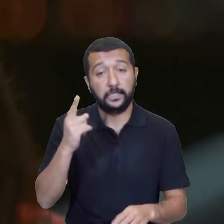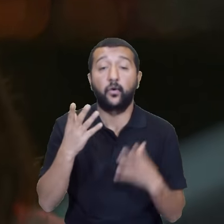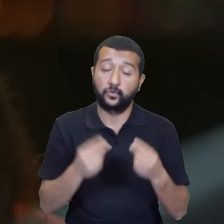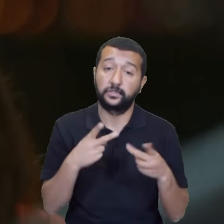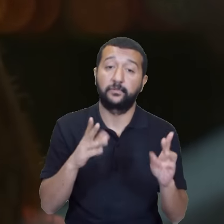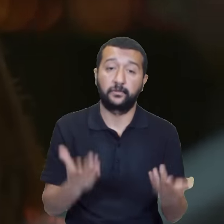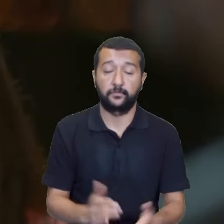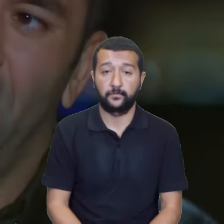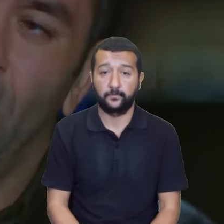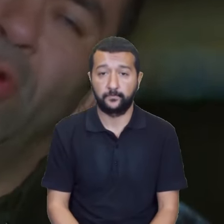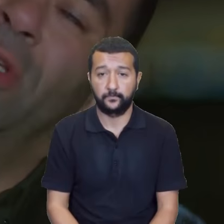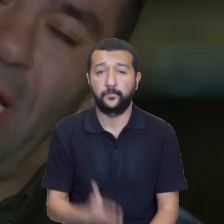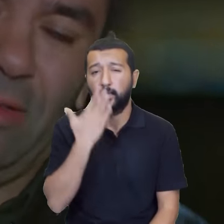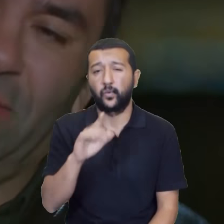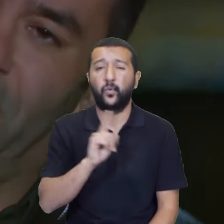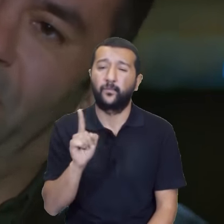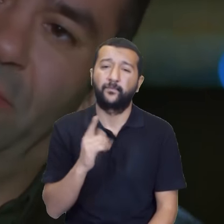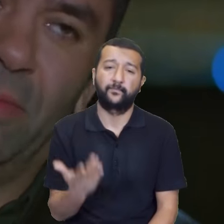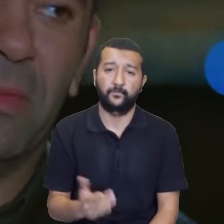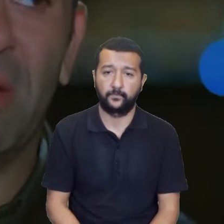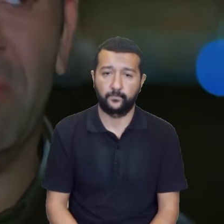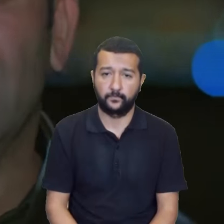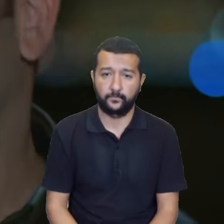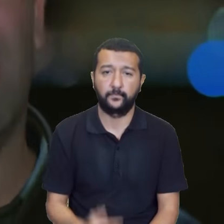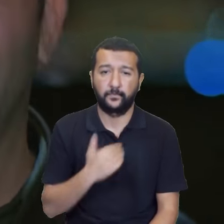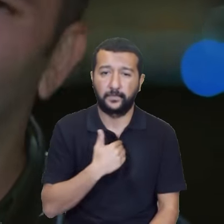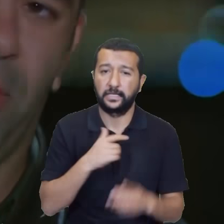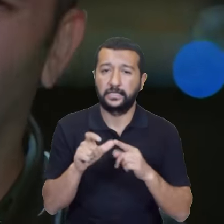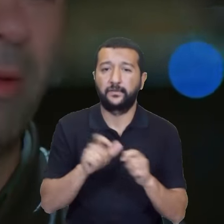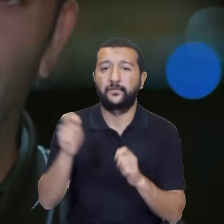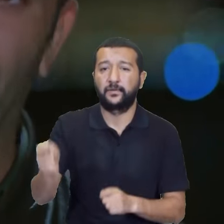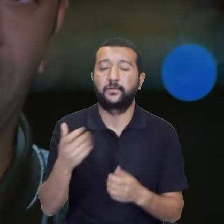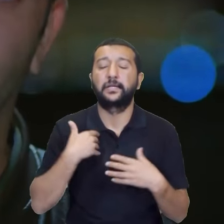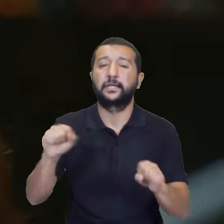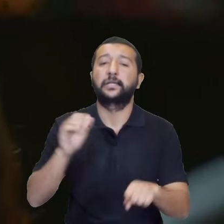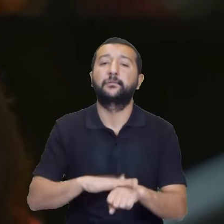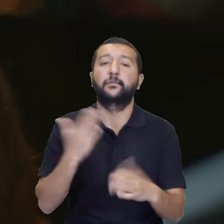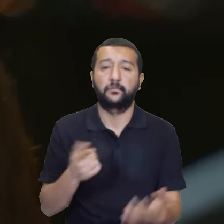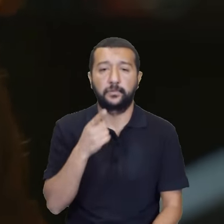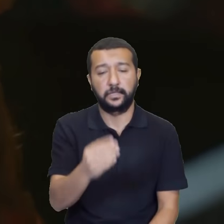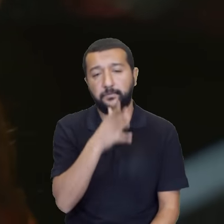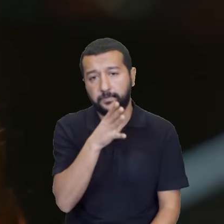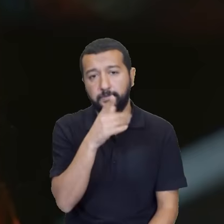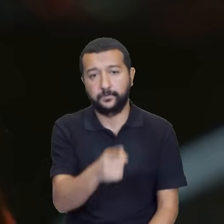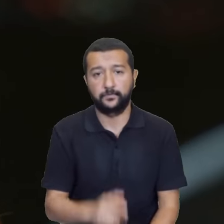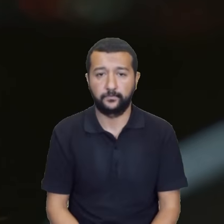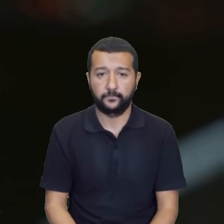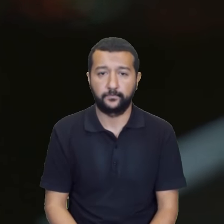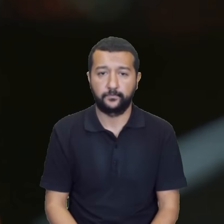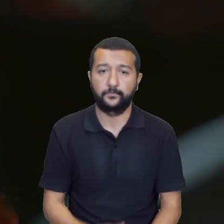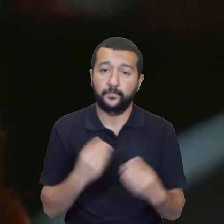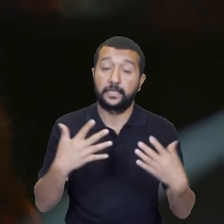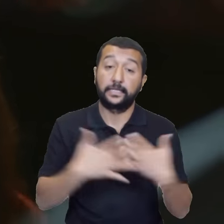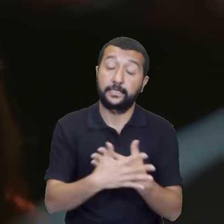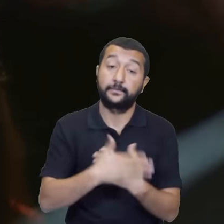de. Yok yani. Ben de Şener'e verecek para yok. Veremem ben yani. İyi madem.